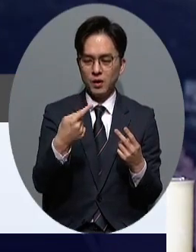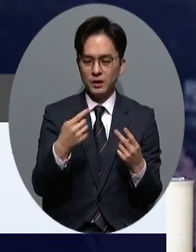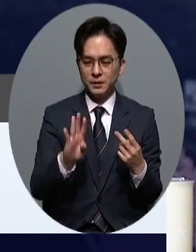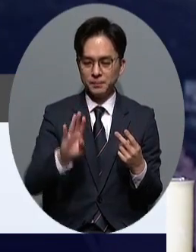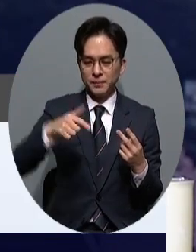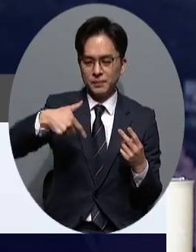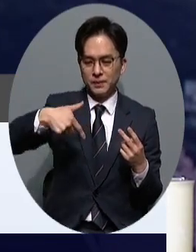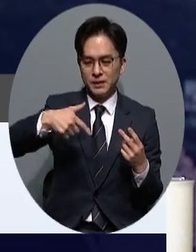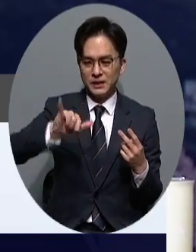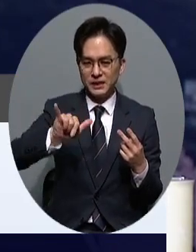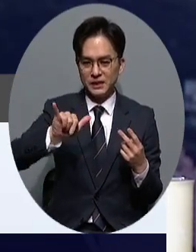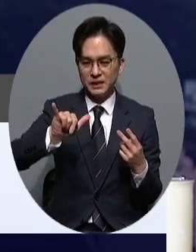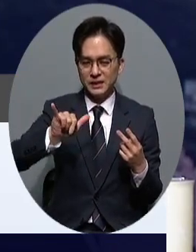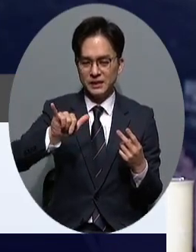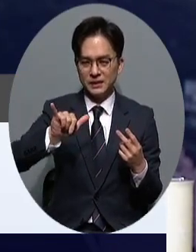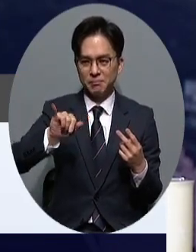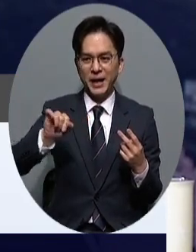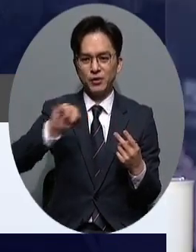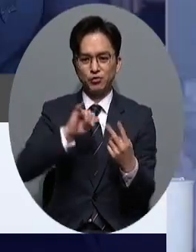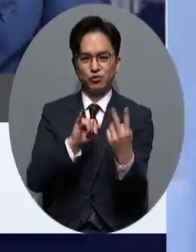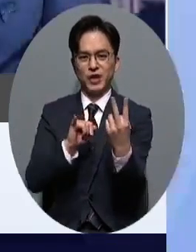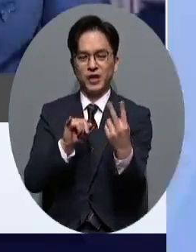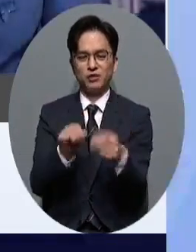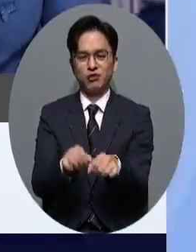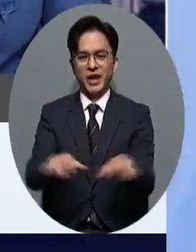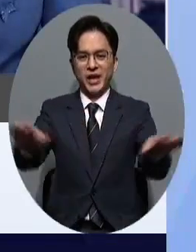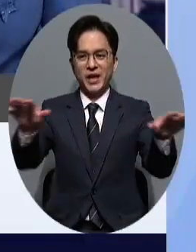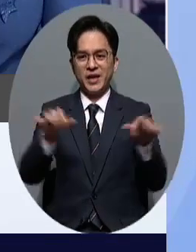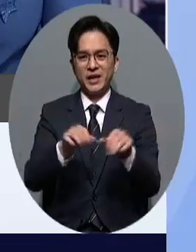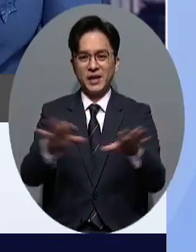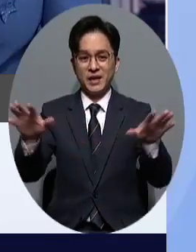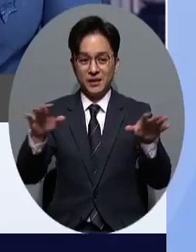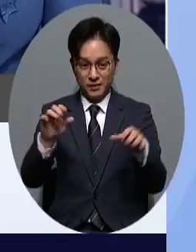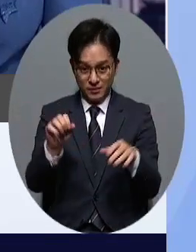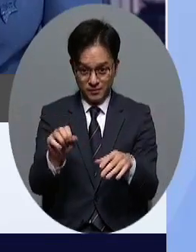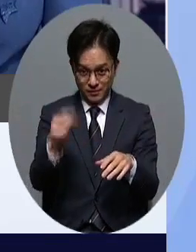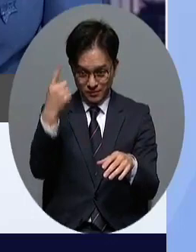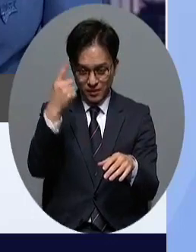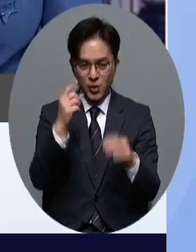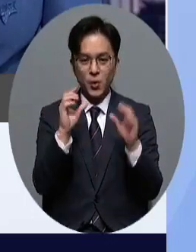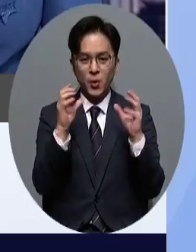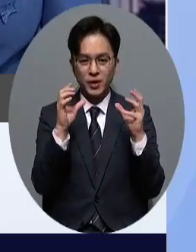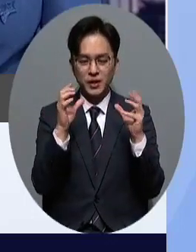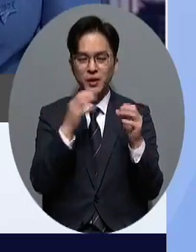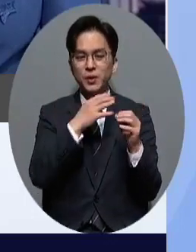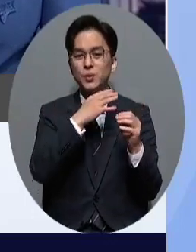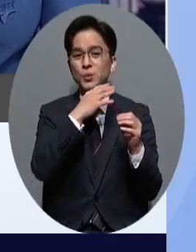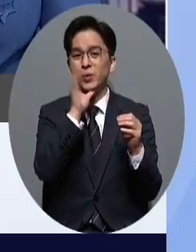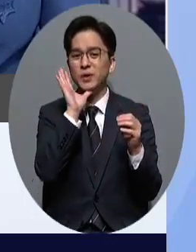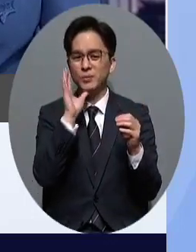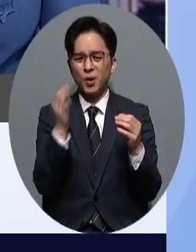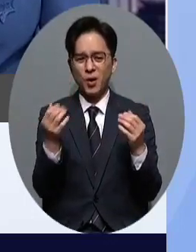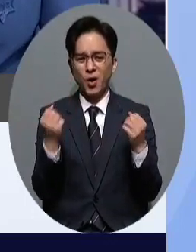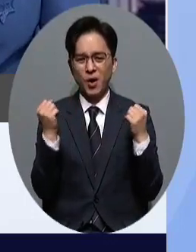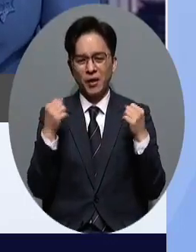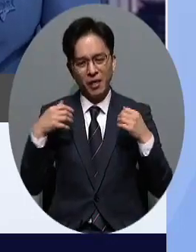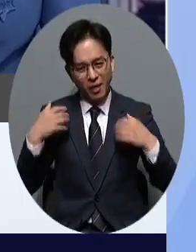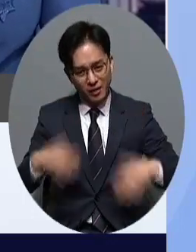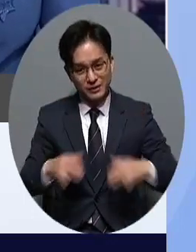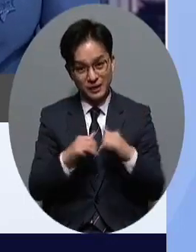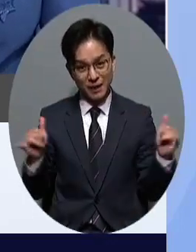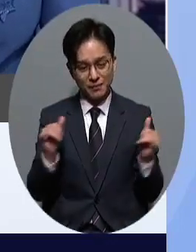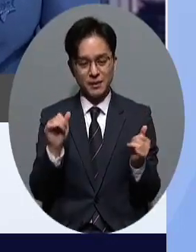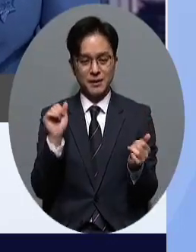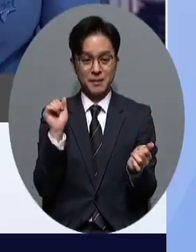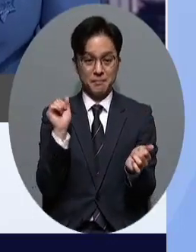되면 아이들 자체는 기본적으로 영유아나 면역이 약하신 분들은 폐렴이나 이런 것으로 올라갈 수 있고요.